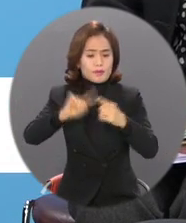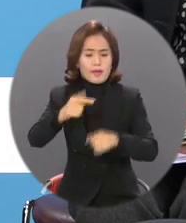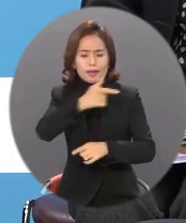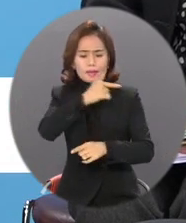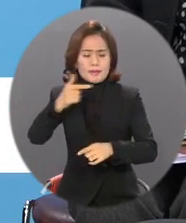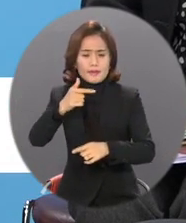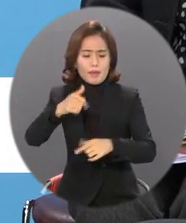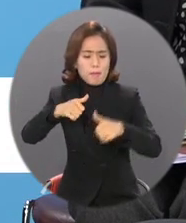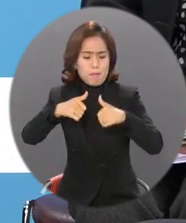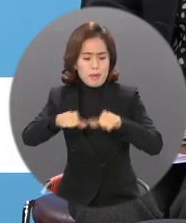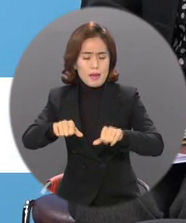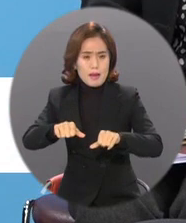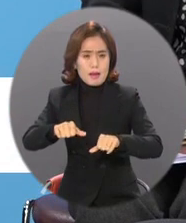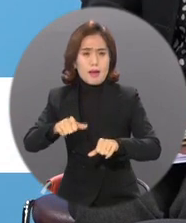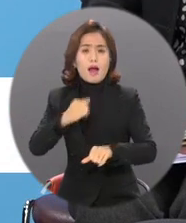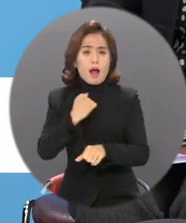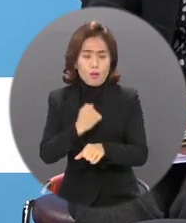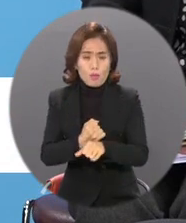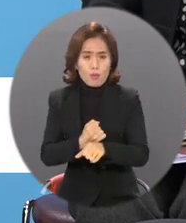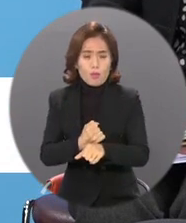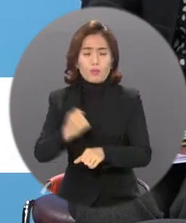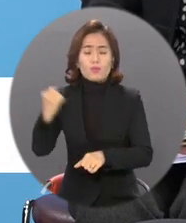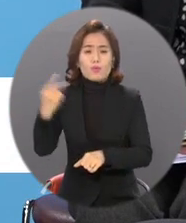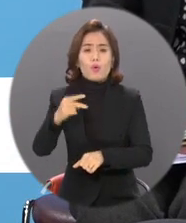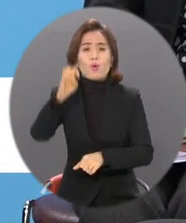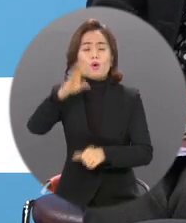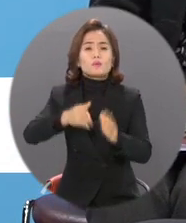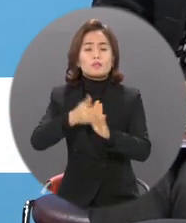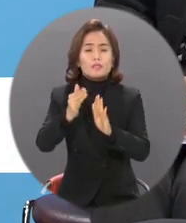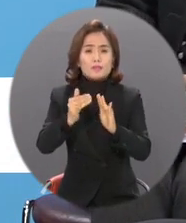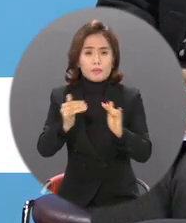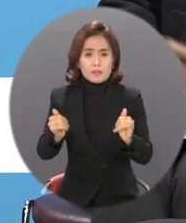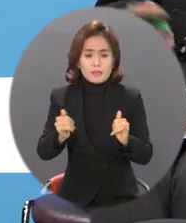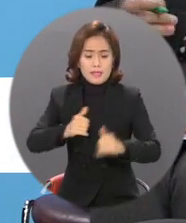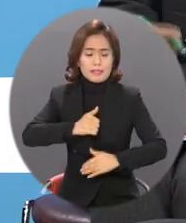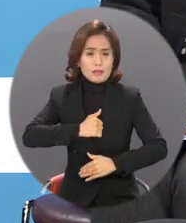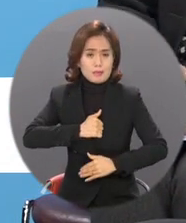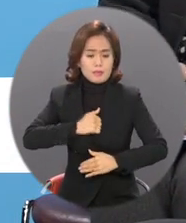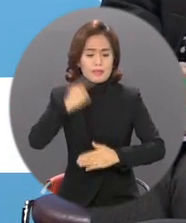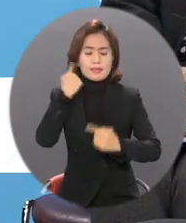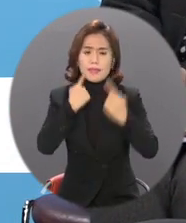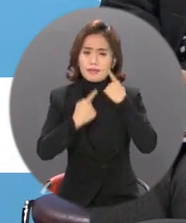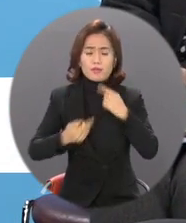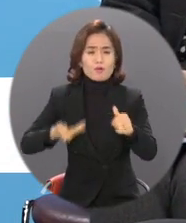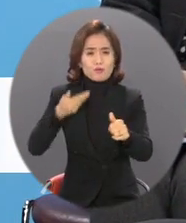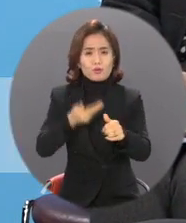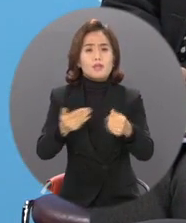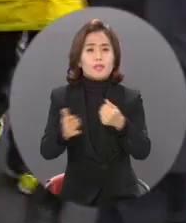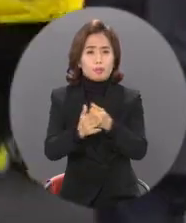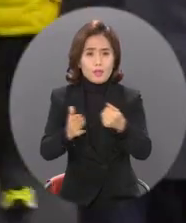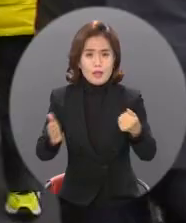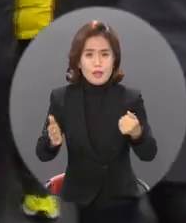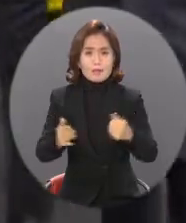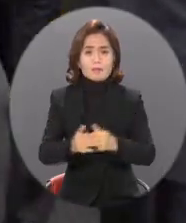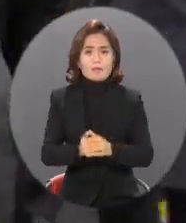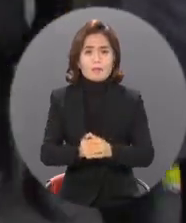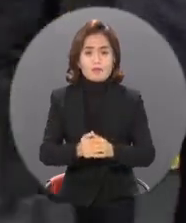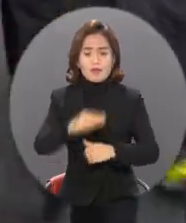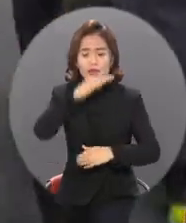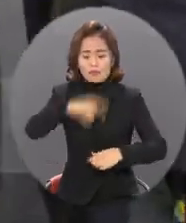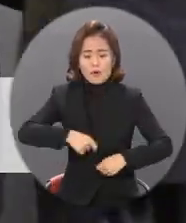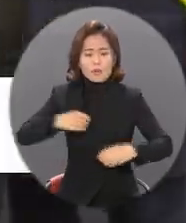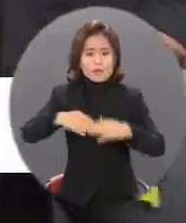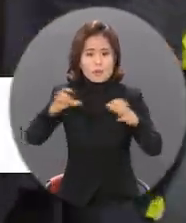크게 훼손시켰을 뿐만 아니라 광주 시민들의 자존심에 상처를 주었기 때문에